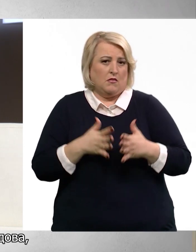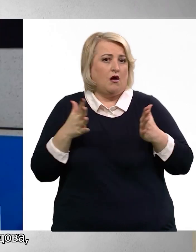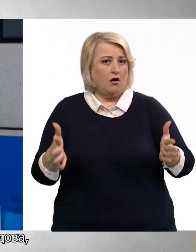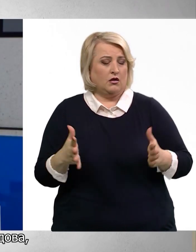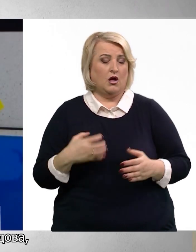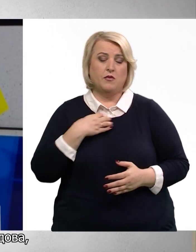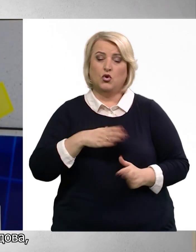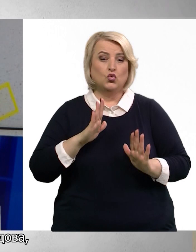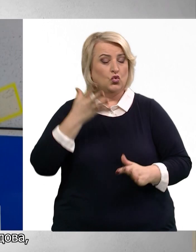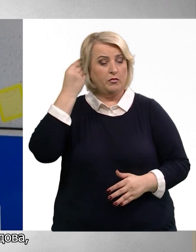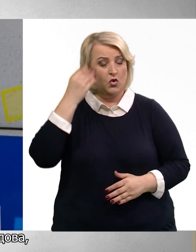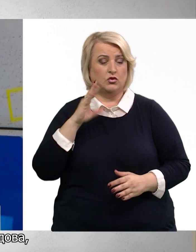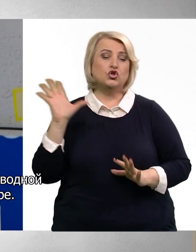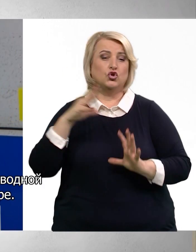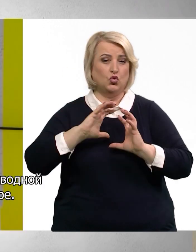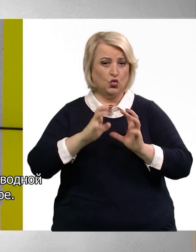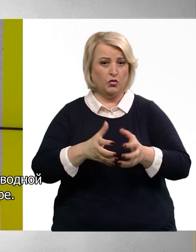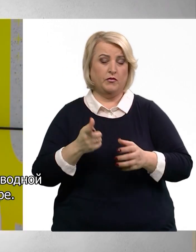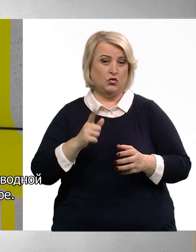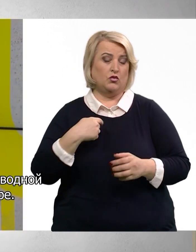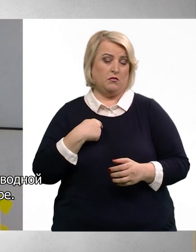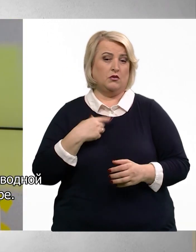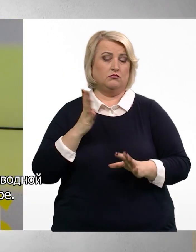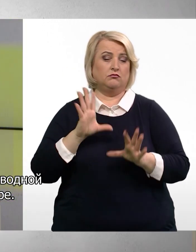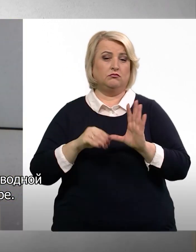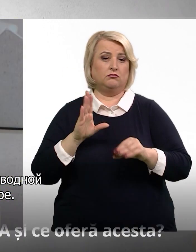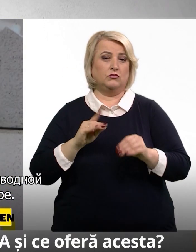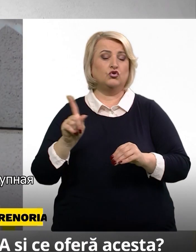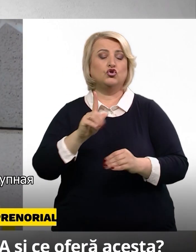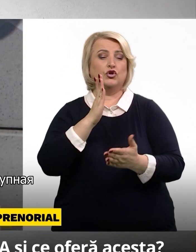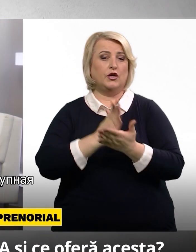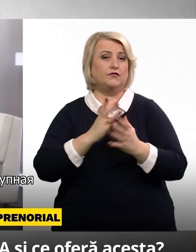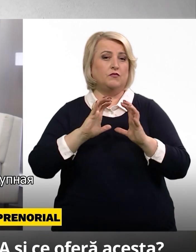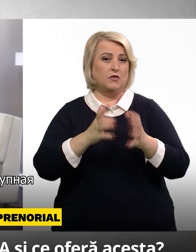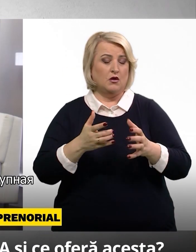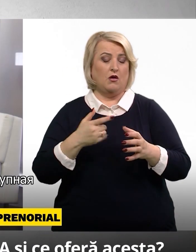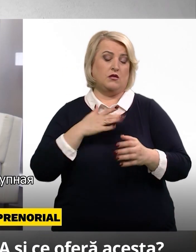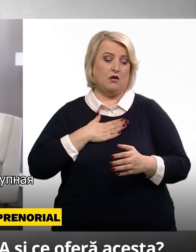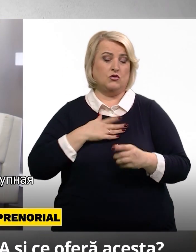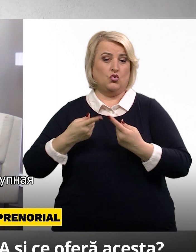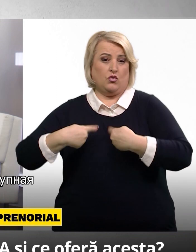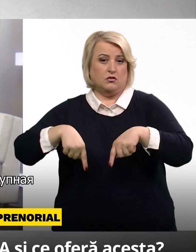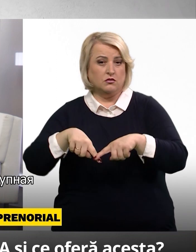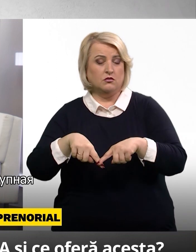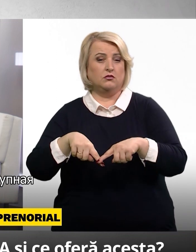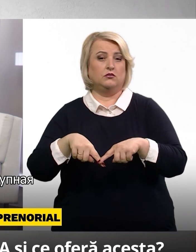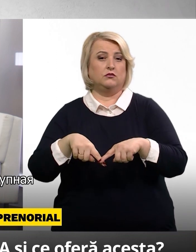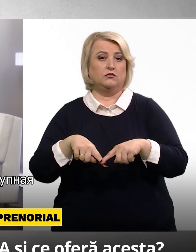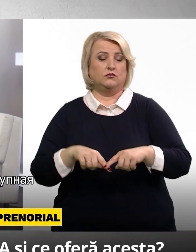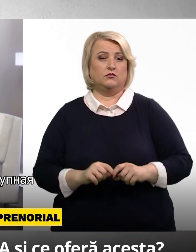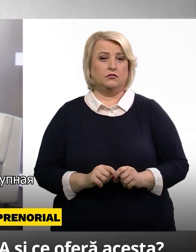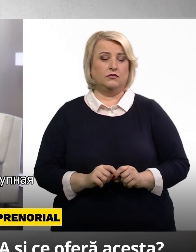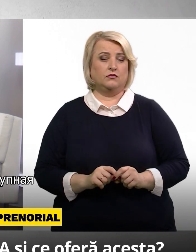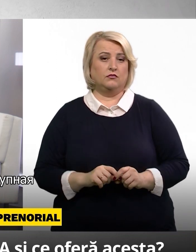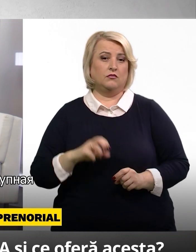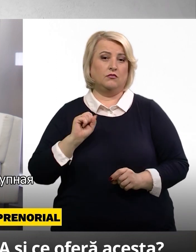în Republica Moldova, dar și în lume, pentru că noi suntem o derivată a ceea ce există în lume. Junior Achievement Worldwide este organizație, și aici să o spun